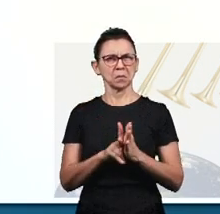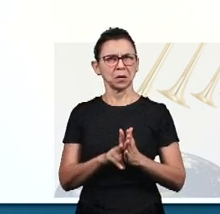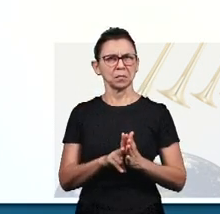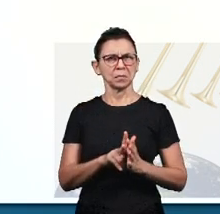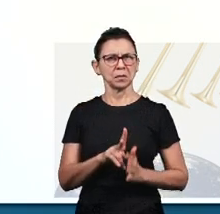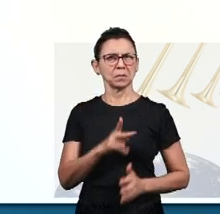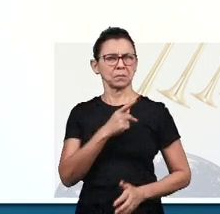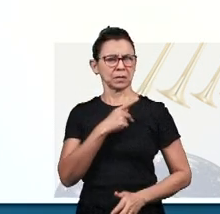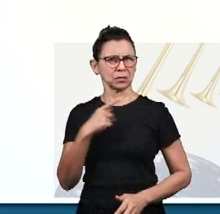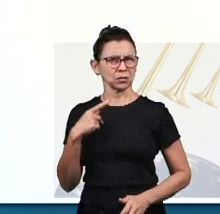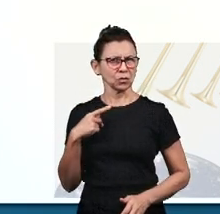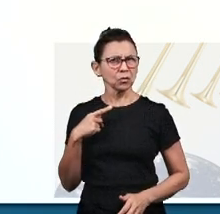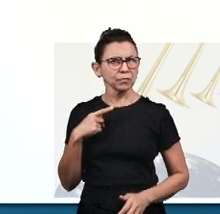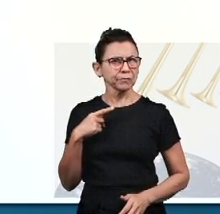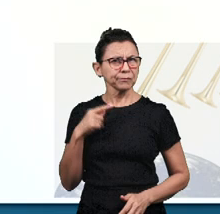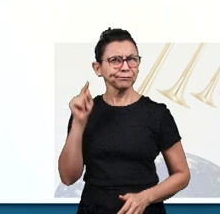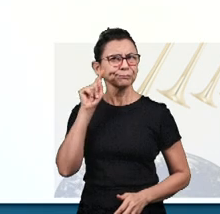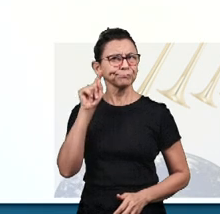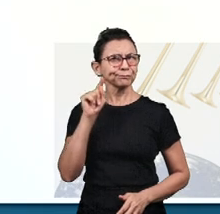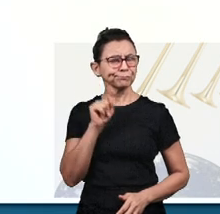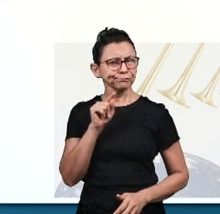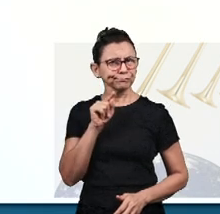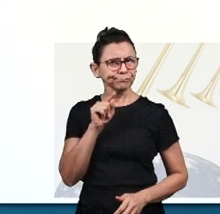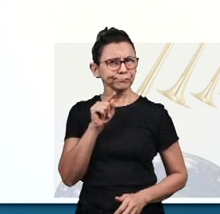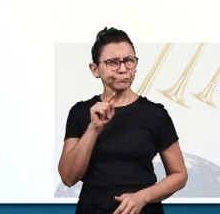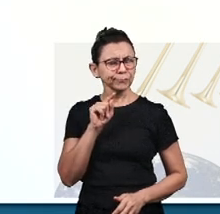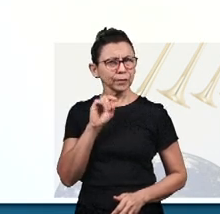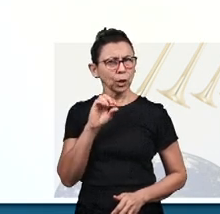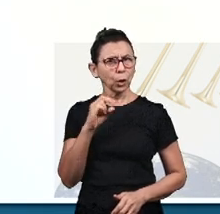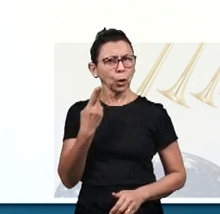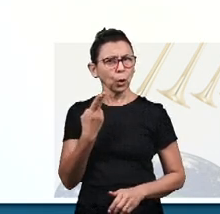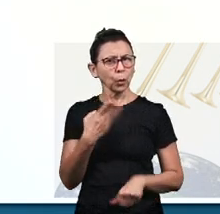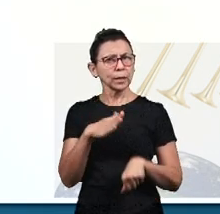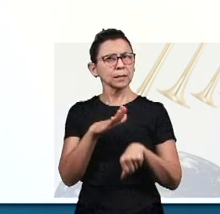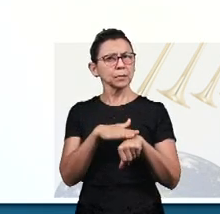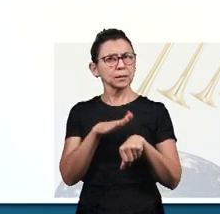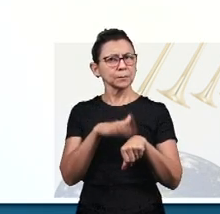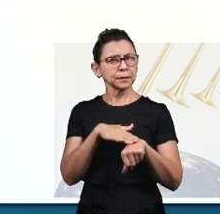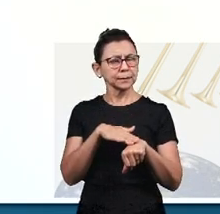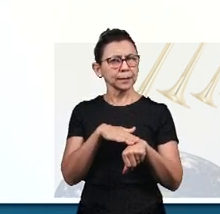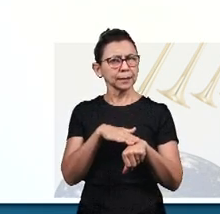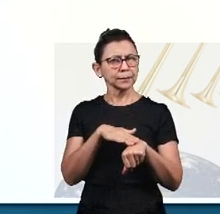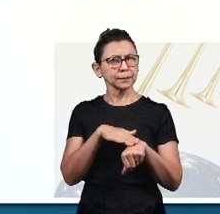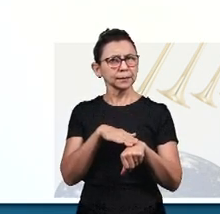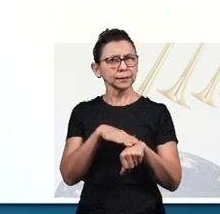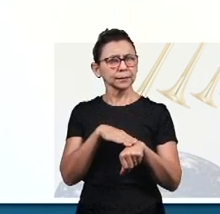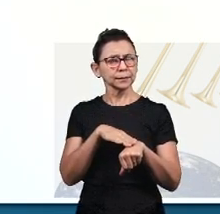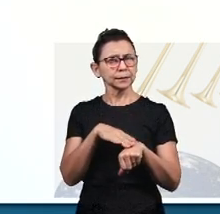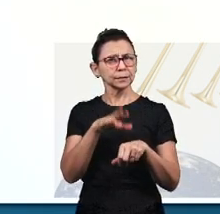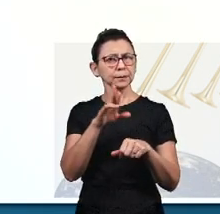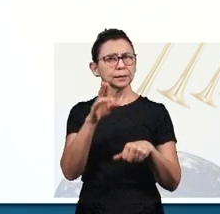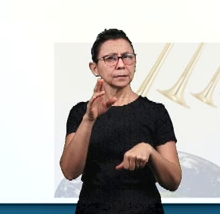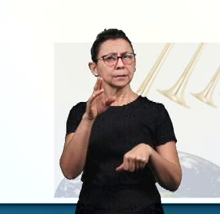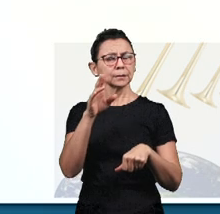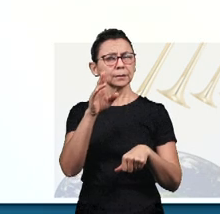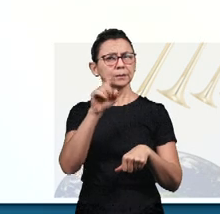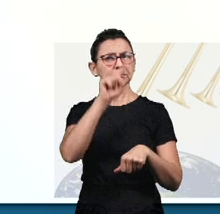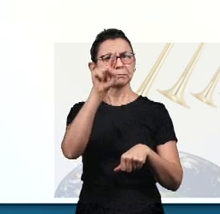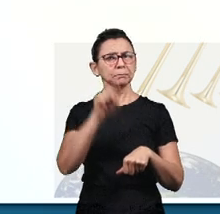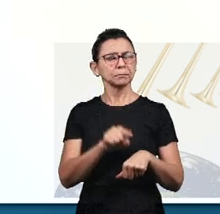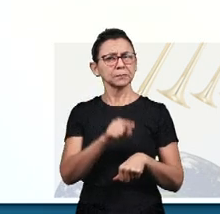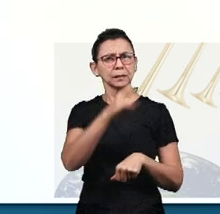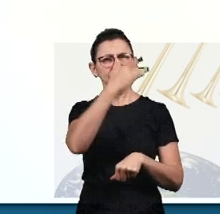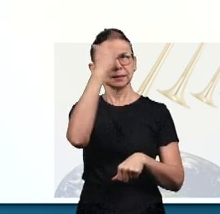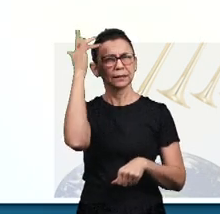À qui revient la responsabilité d'évangéliser? Répondez avec des textes